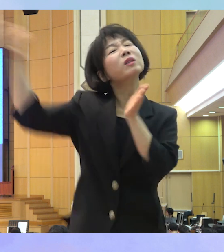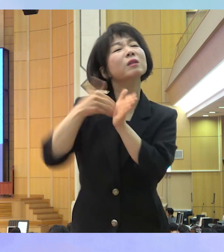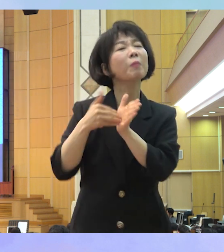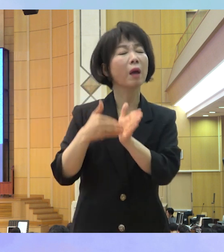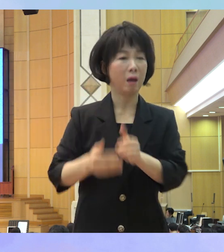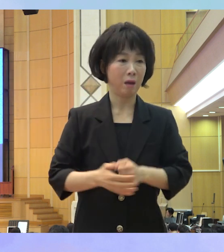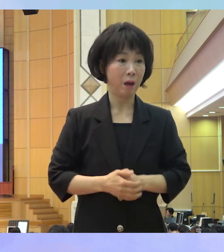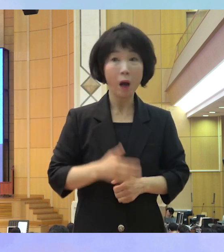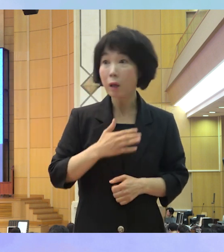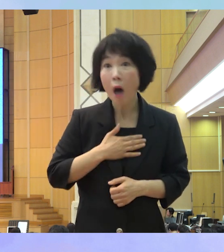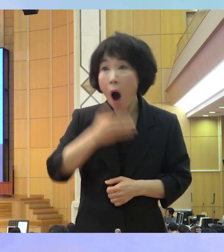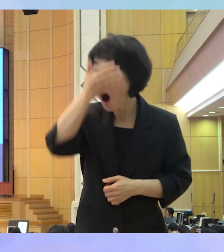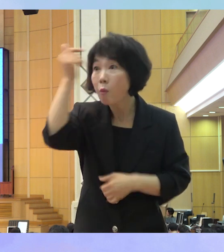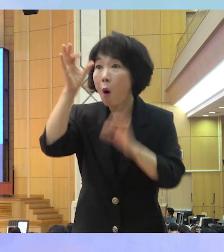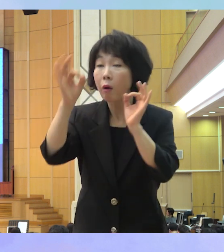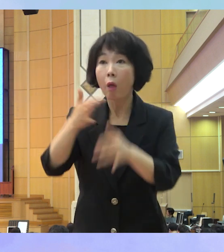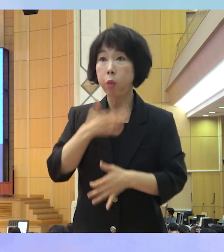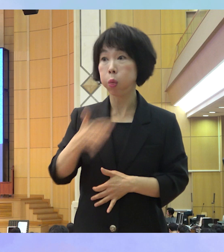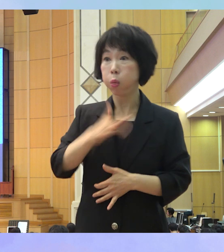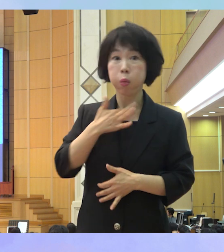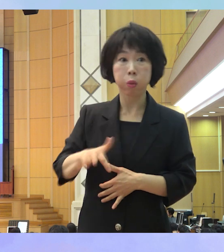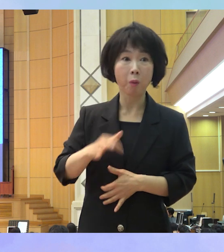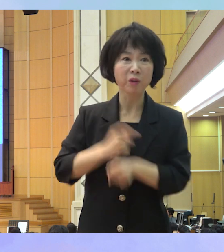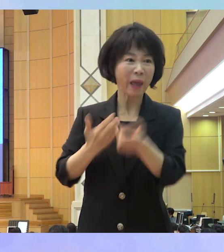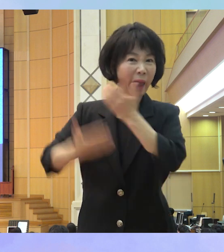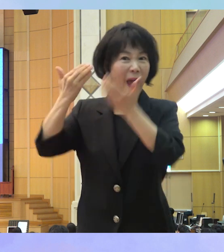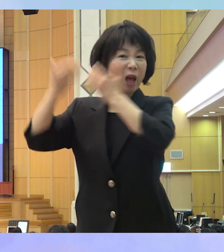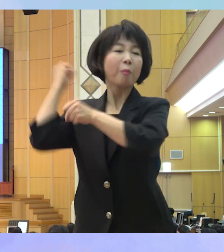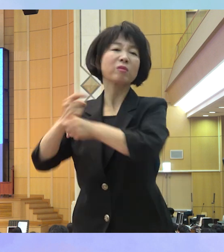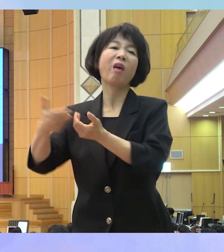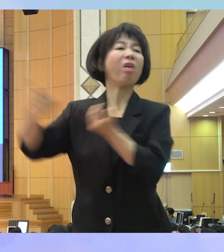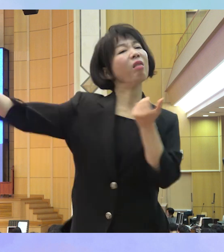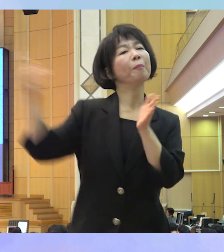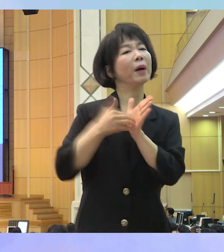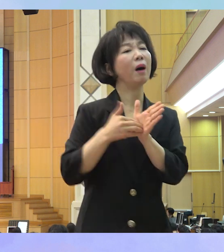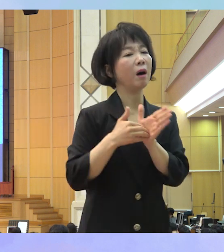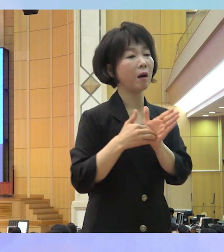얼굴 못 봤지만 저도 할아버지 얼굴 한 번도 못 봤어요. 저는